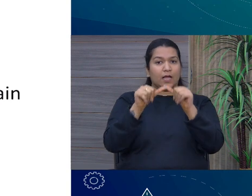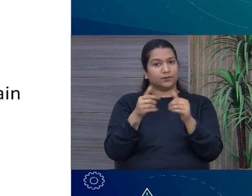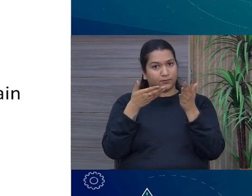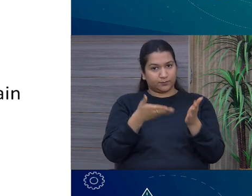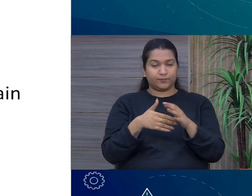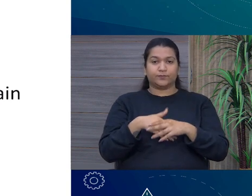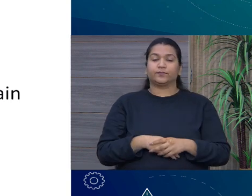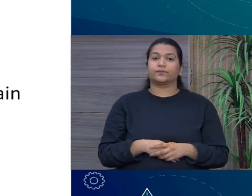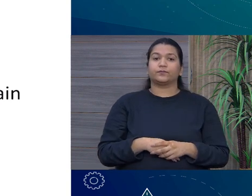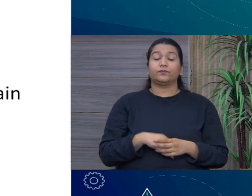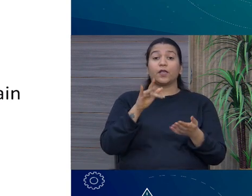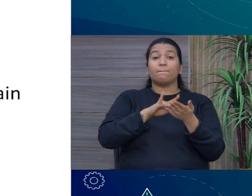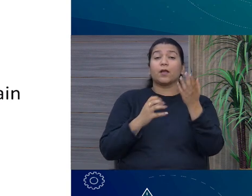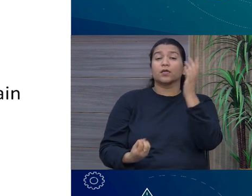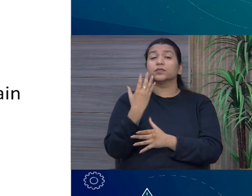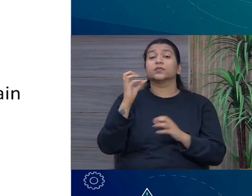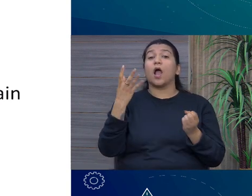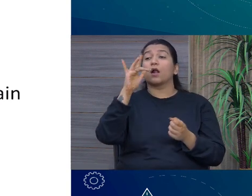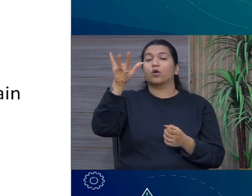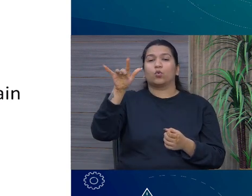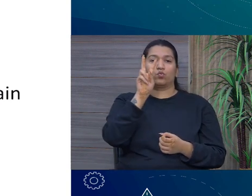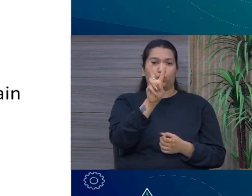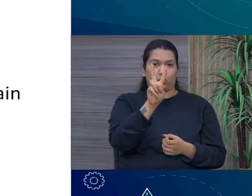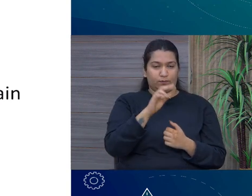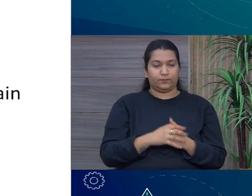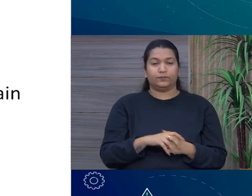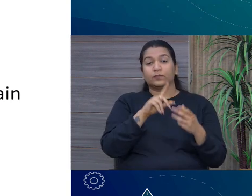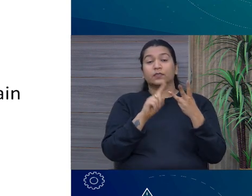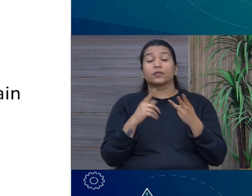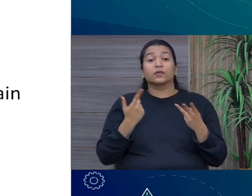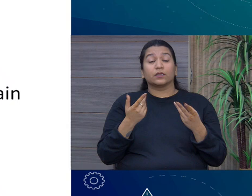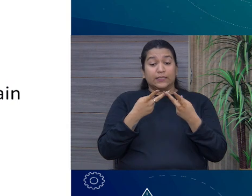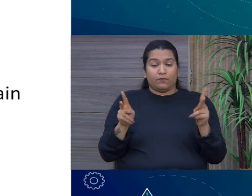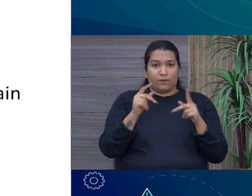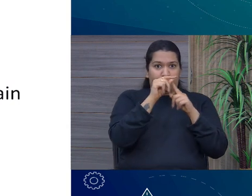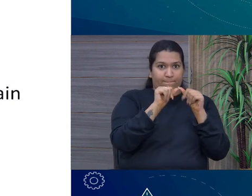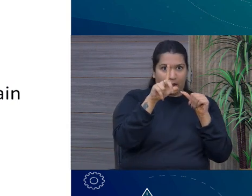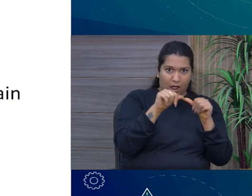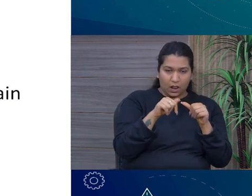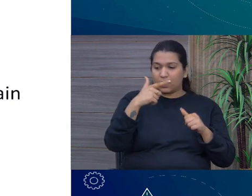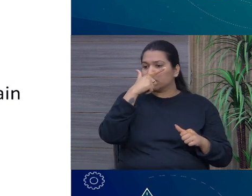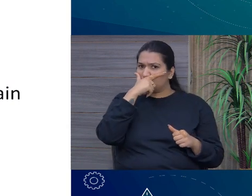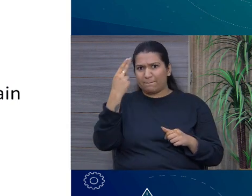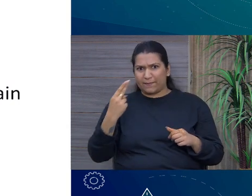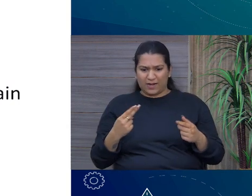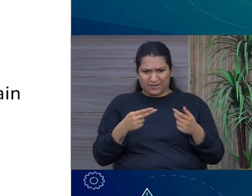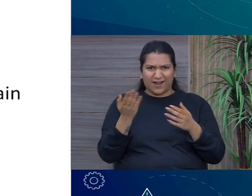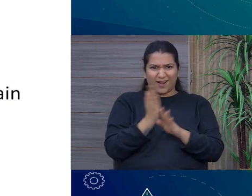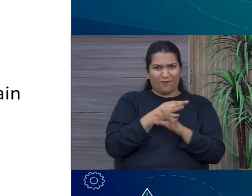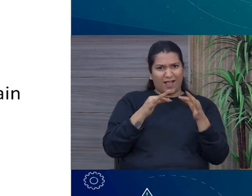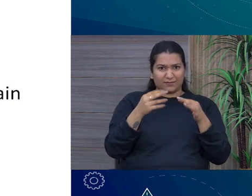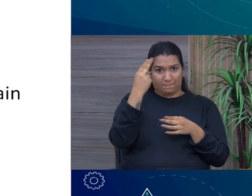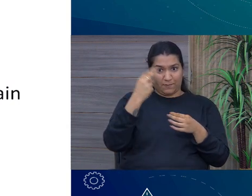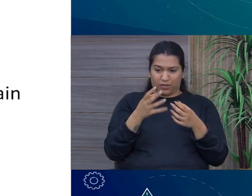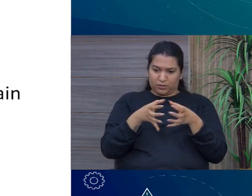है 2 प्लेसेस जहाँ पे ये स्टार्ट किया गया। थर्ड क्वेश्चन है, डिस्क्राइब डिफरेंस बिटवीन पाला एंड जैन स्कूल ऑफ पेंटिंग्स। ये अभी आपने जैसे टेबुलर फॉर्म